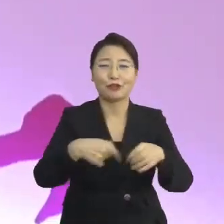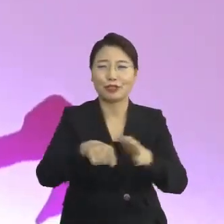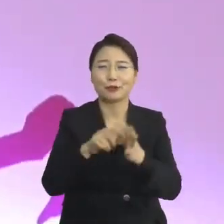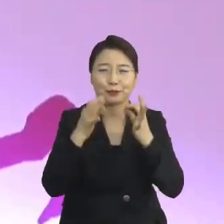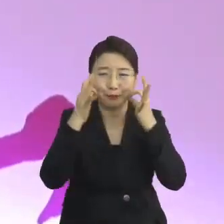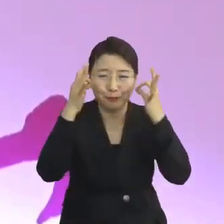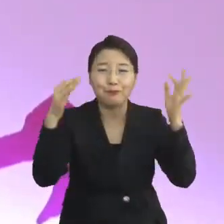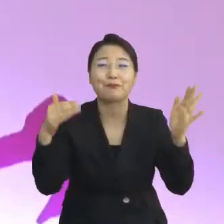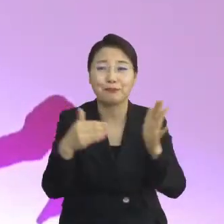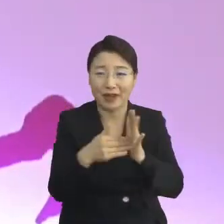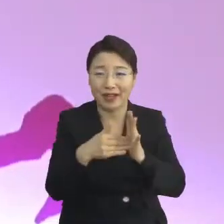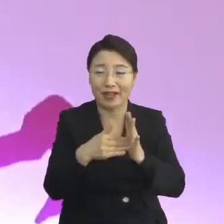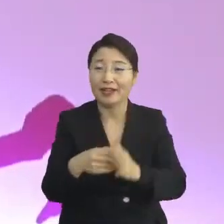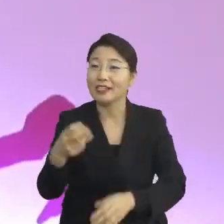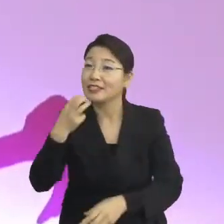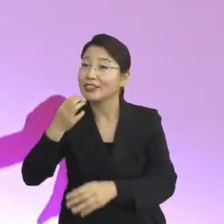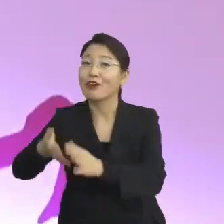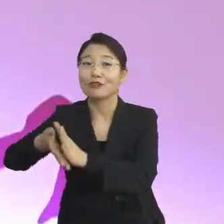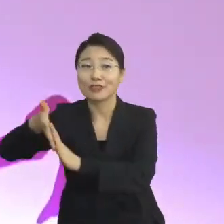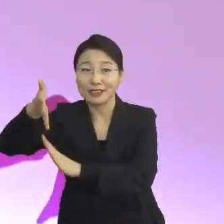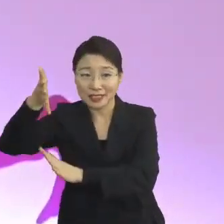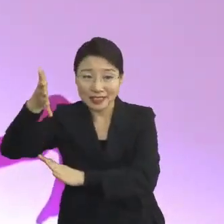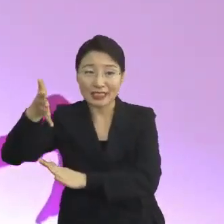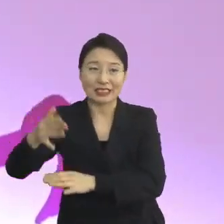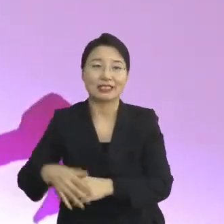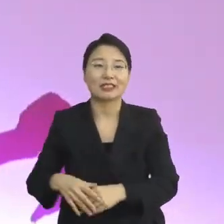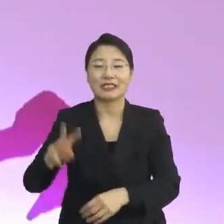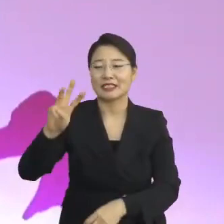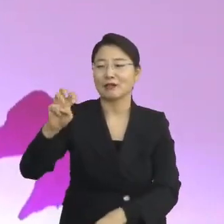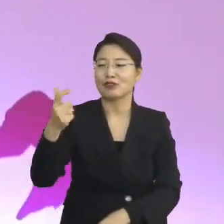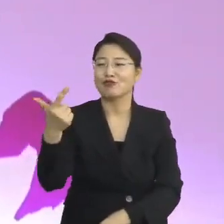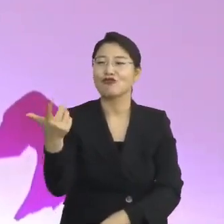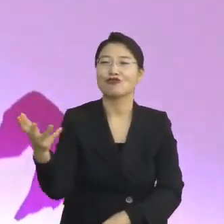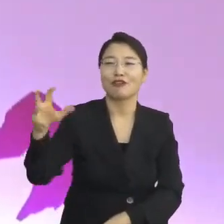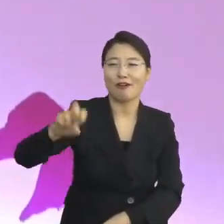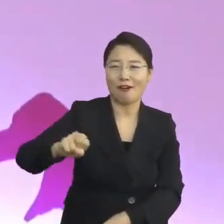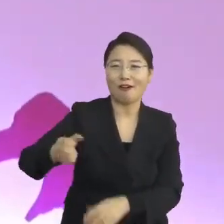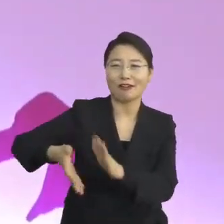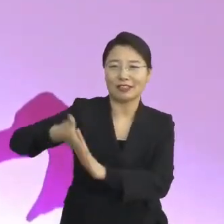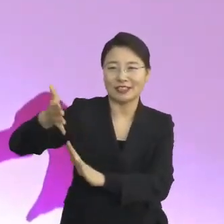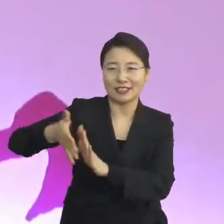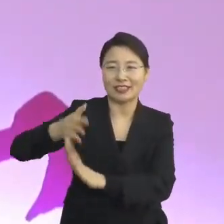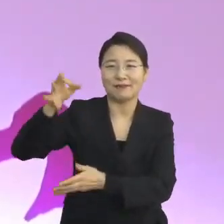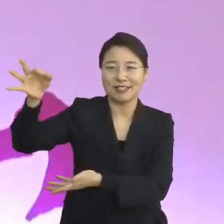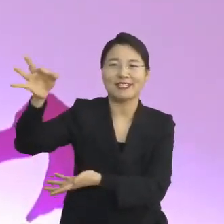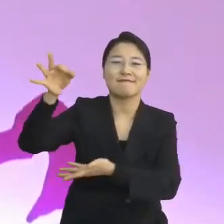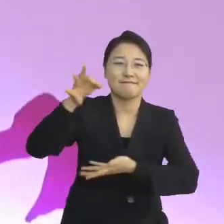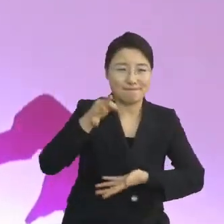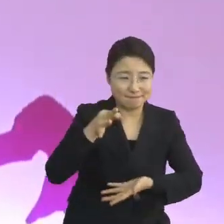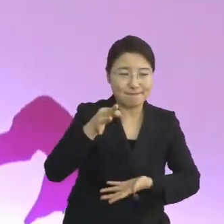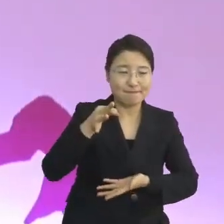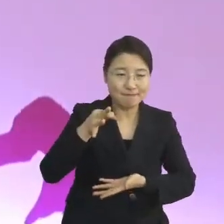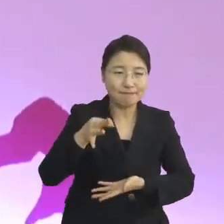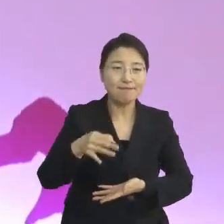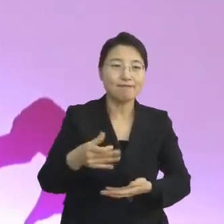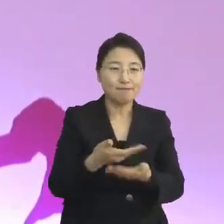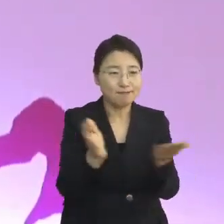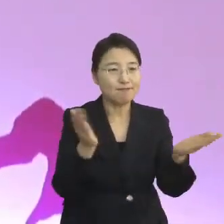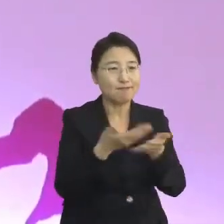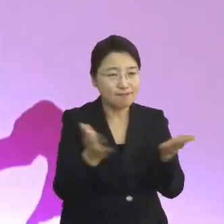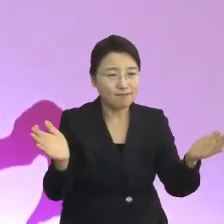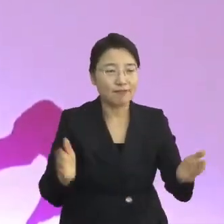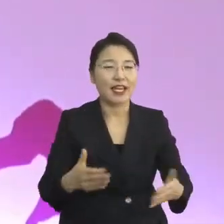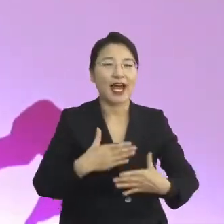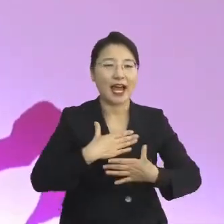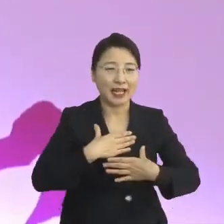다해왔습니다. 서울시로부터 36억 원의 시비를 지원받아 바포 주변에